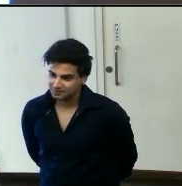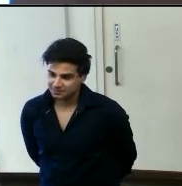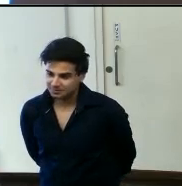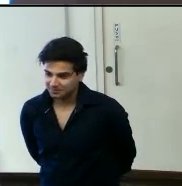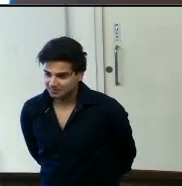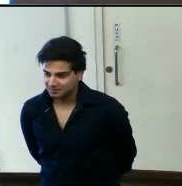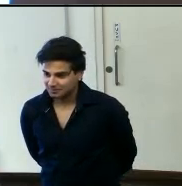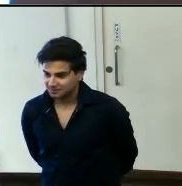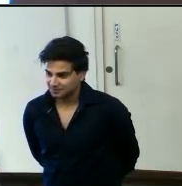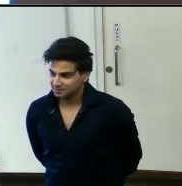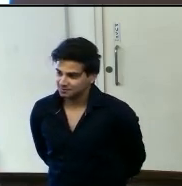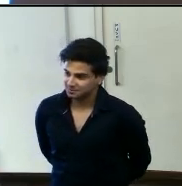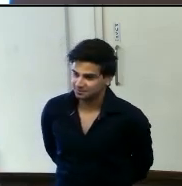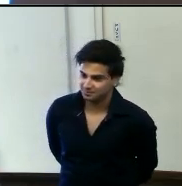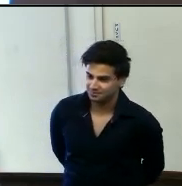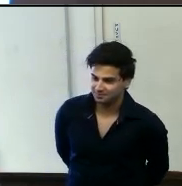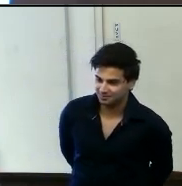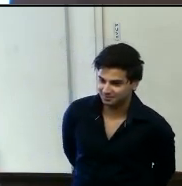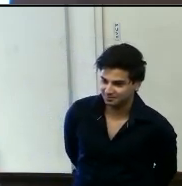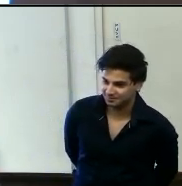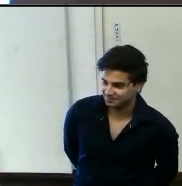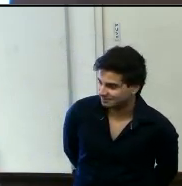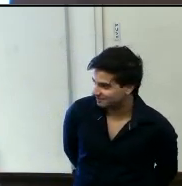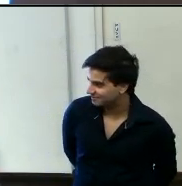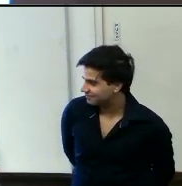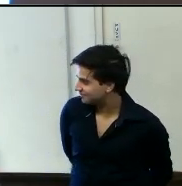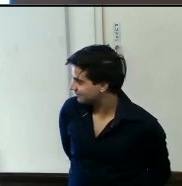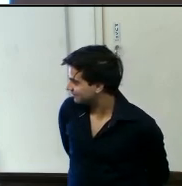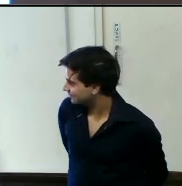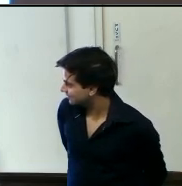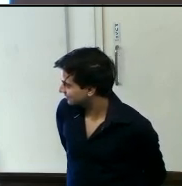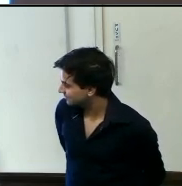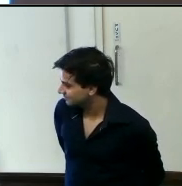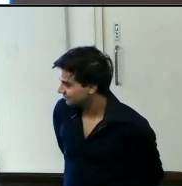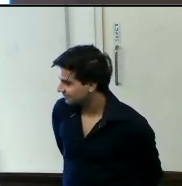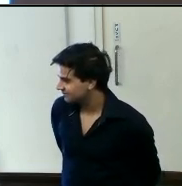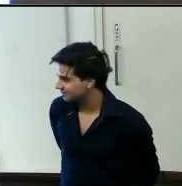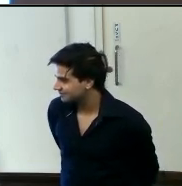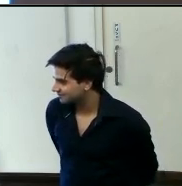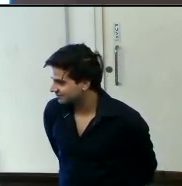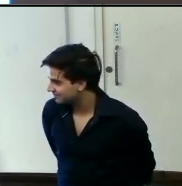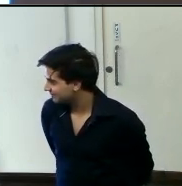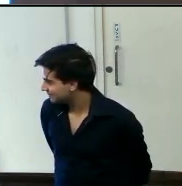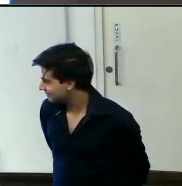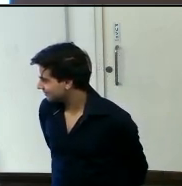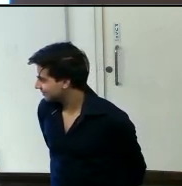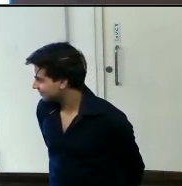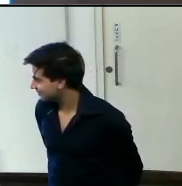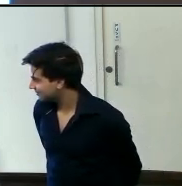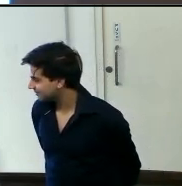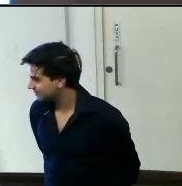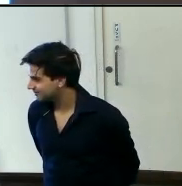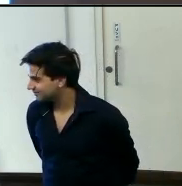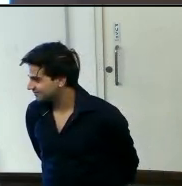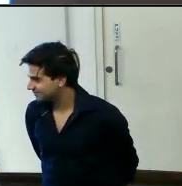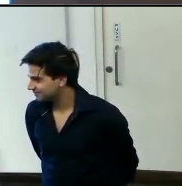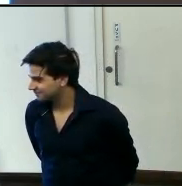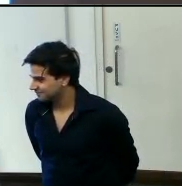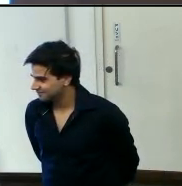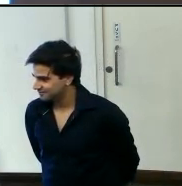ಇದು ಹೊಟ್ಟೋಗ್ಬಿಡುತ್ತೆ ಅಂತ. ಫಾರ್ ಎಕ್ಸಾಂಪಲ್ ಭಾಷೆ ಹೊಟ್ಟೋಗ್ಬಿಡುತ್ತೆ, ಯಾರಿಗೂ ಕನ್ನಡನೇ ಬರಲ್ಲ,